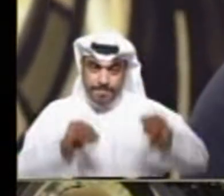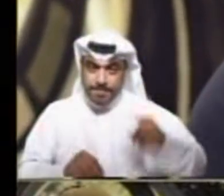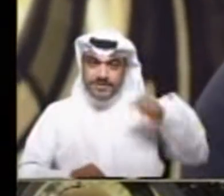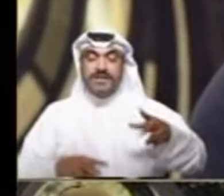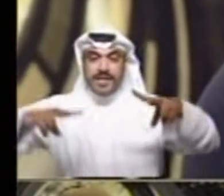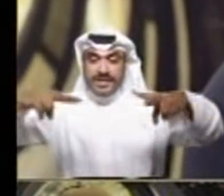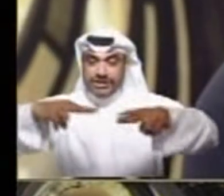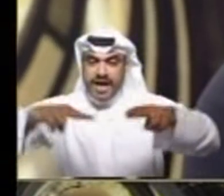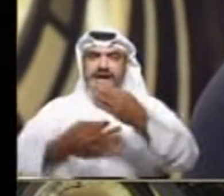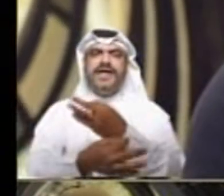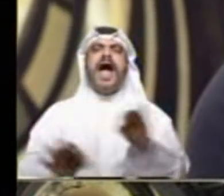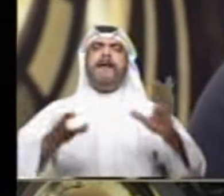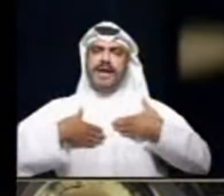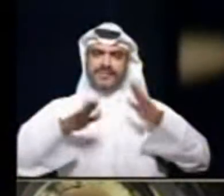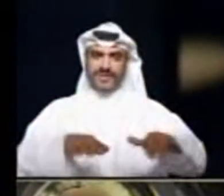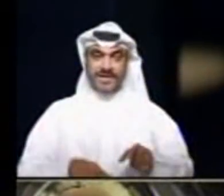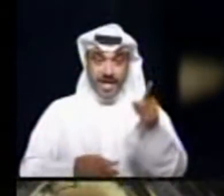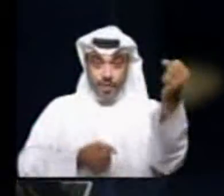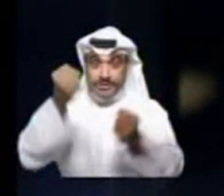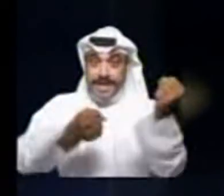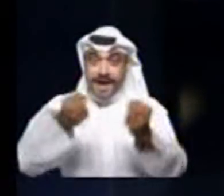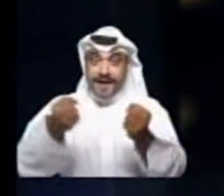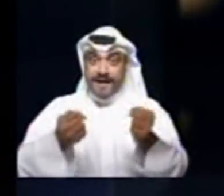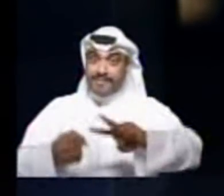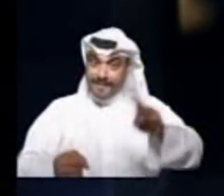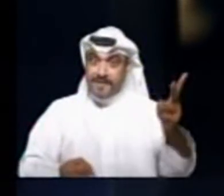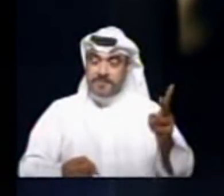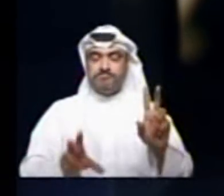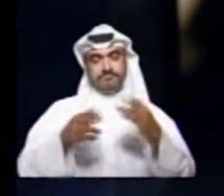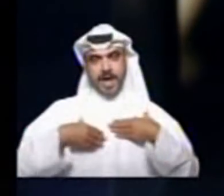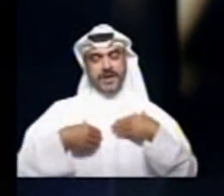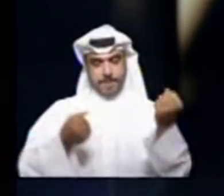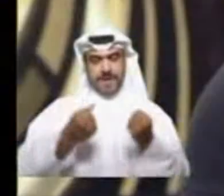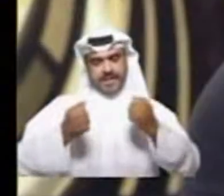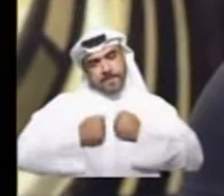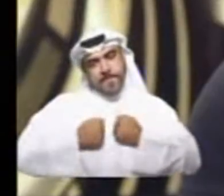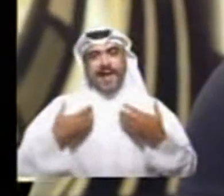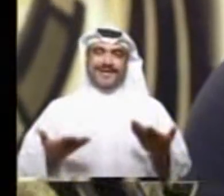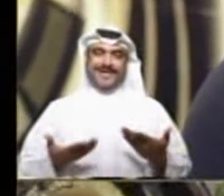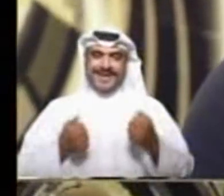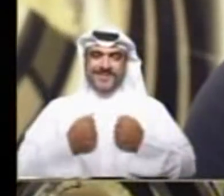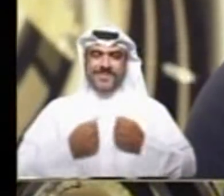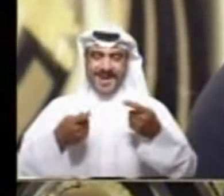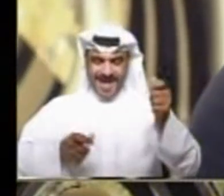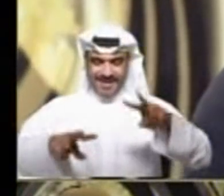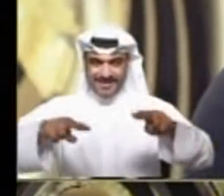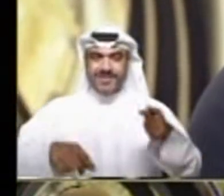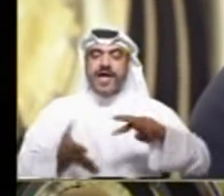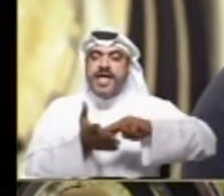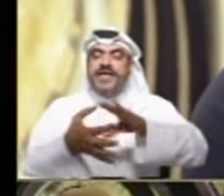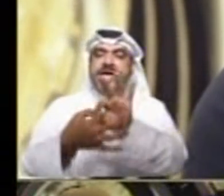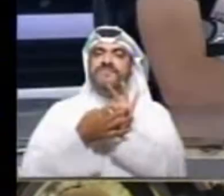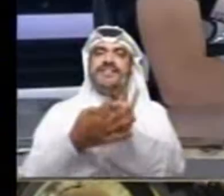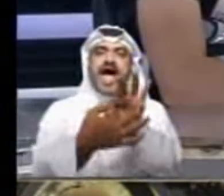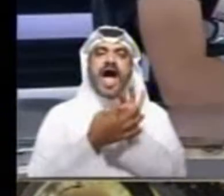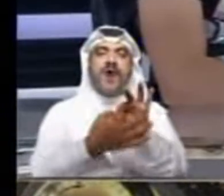جميع ما يخص عمليات هل لديكم مركبات خاصه؟ نعم، كل المركبات هي مركباتنا الشخصيه وعلى مركبات الشخصيه. نعم، على نفقتنا طيب الشخصية. كيف هو التنسيق